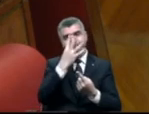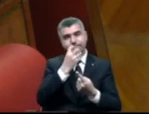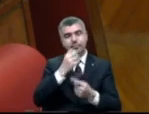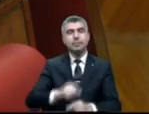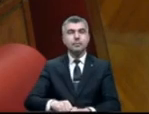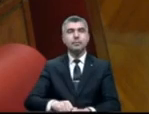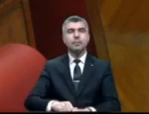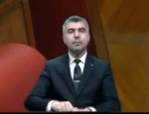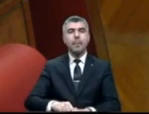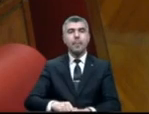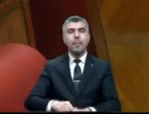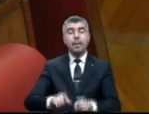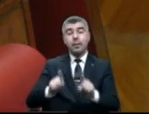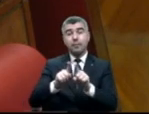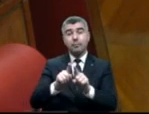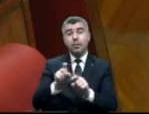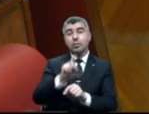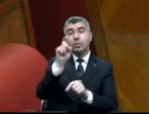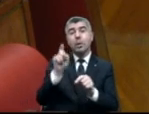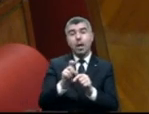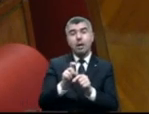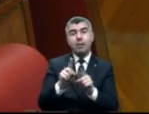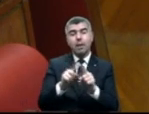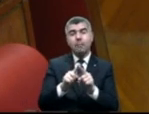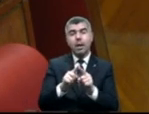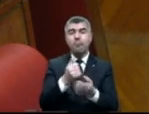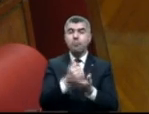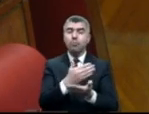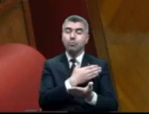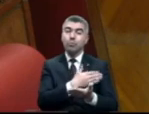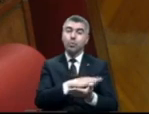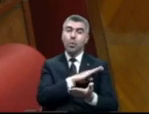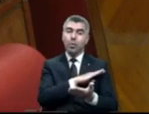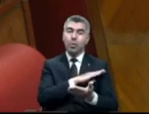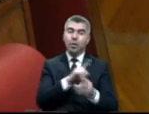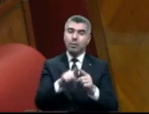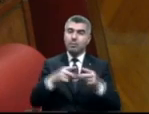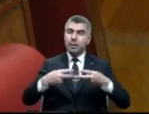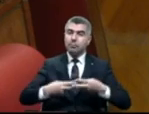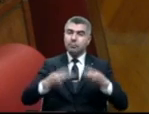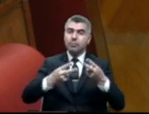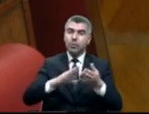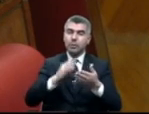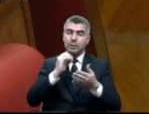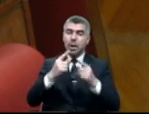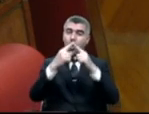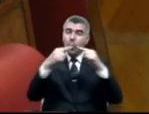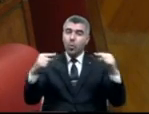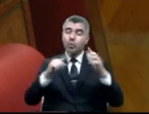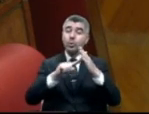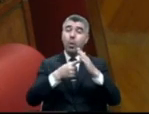طبعا السلامة هذا كيطرح السؤال ديال المسؤولية في مجال التوزيع ديال الكهرباء والإنارة العمومية اللي